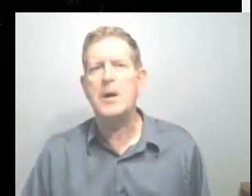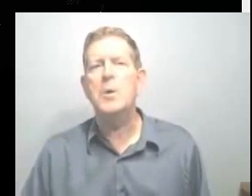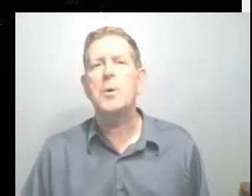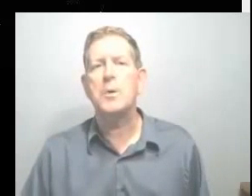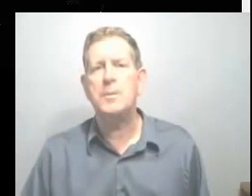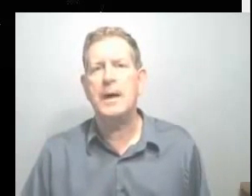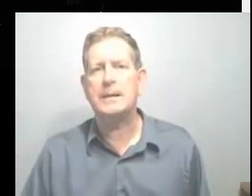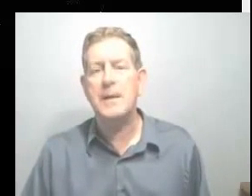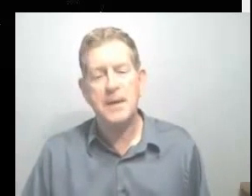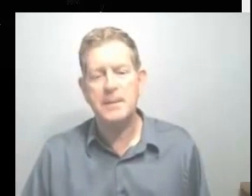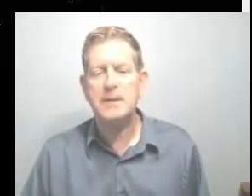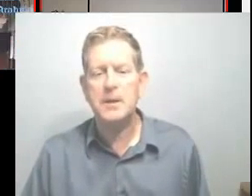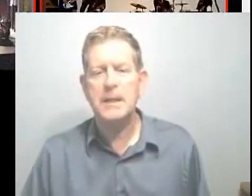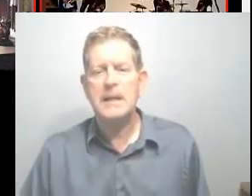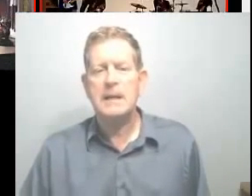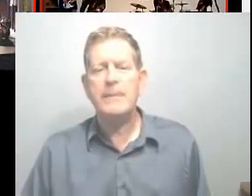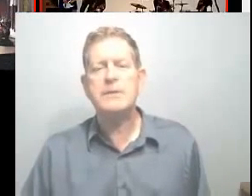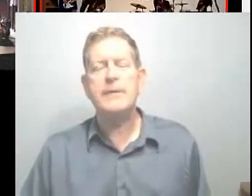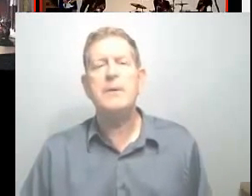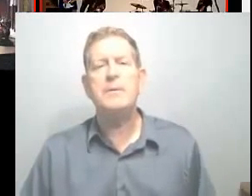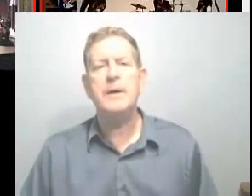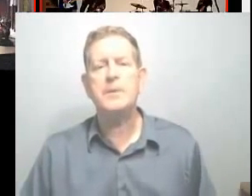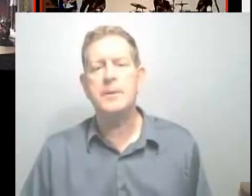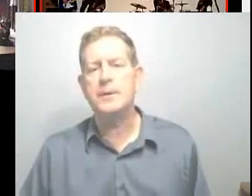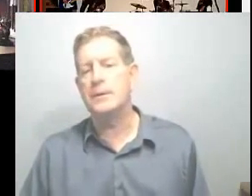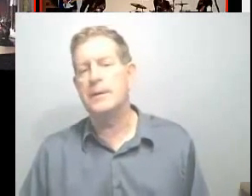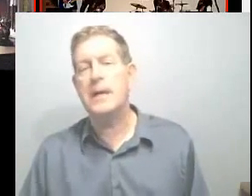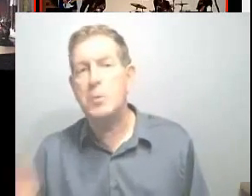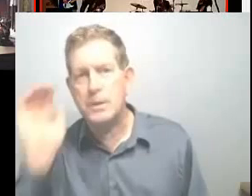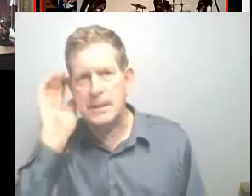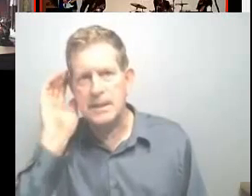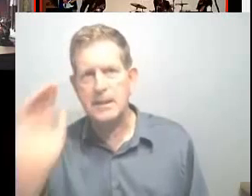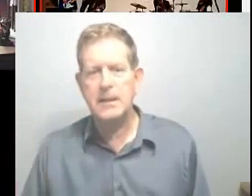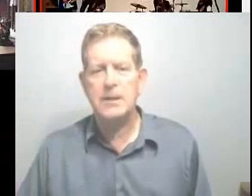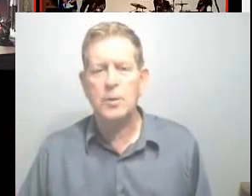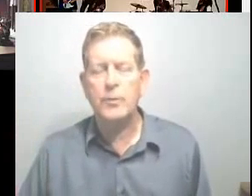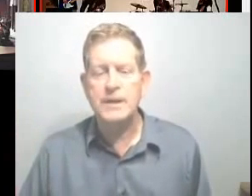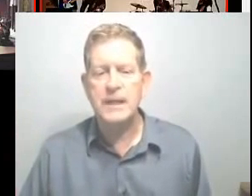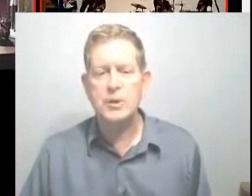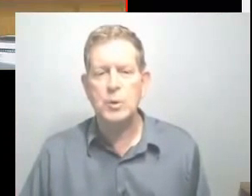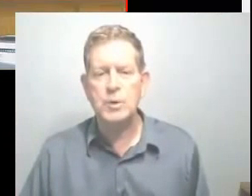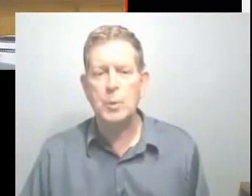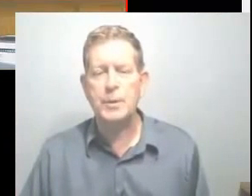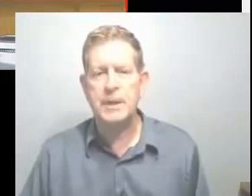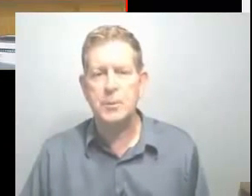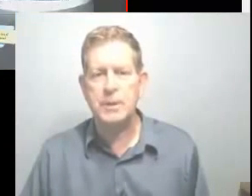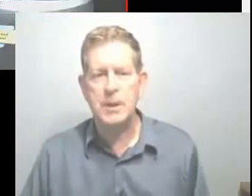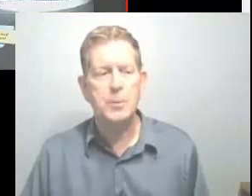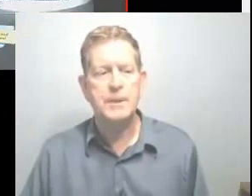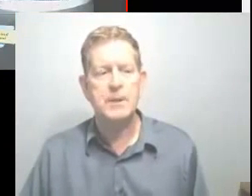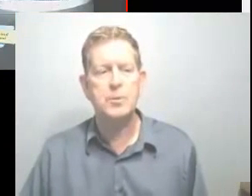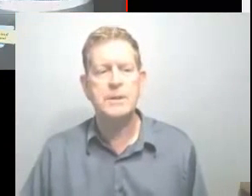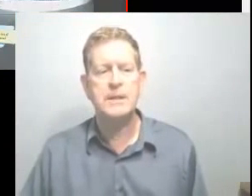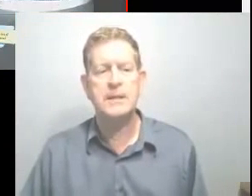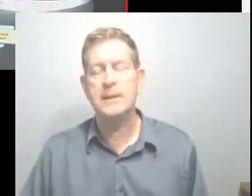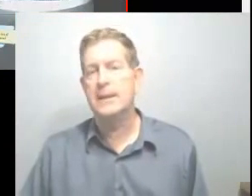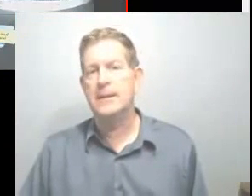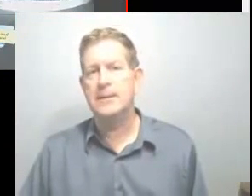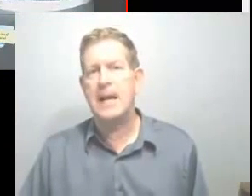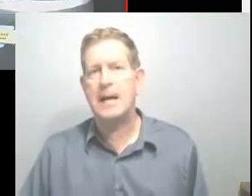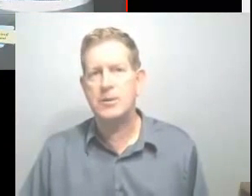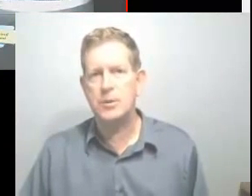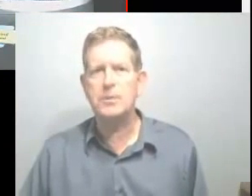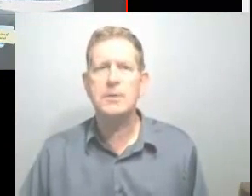Il fait le repas. Très bien. Maintenant, là, vous avez le verbe écouter. Donc, voici les choses que l'on peut écouter. On peut